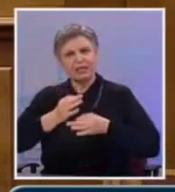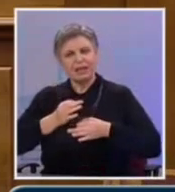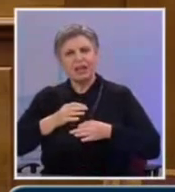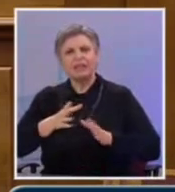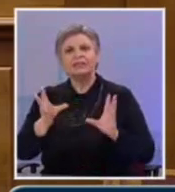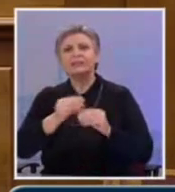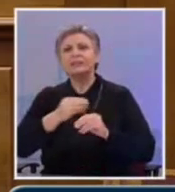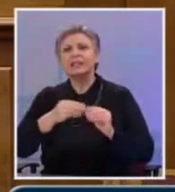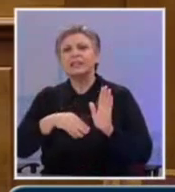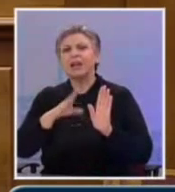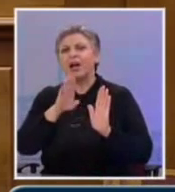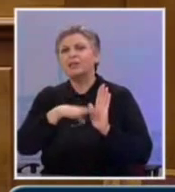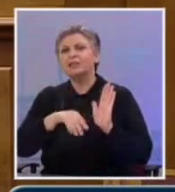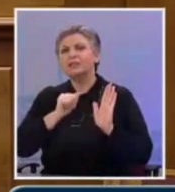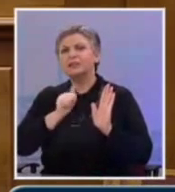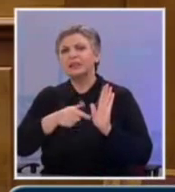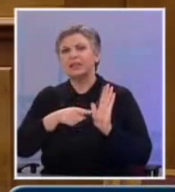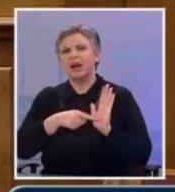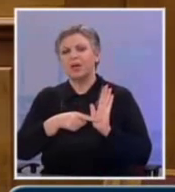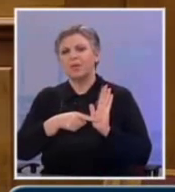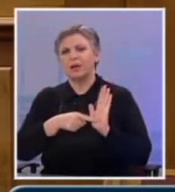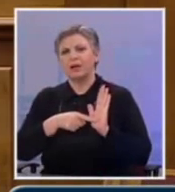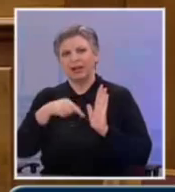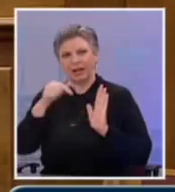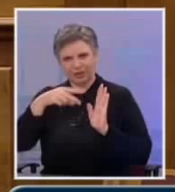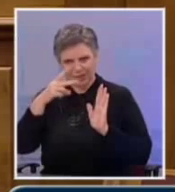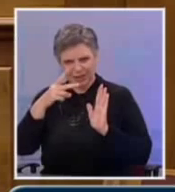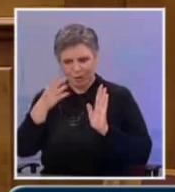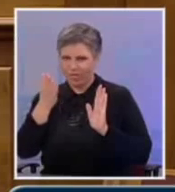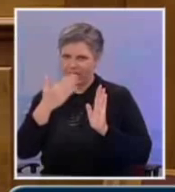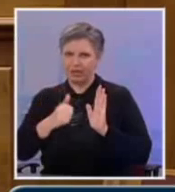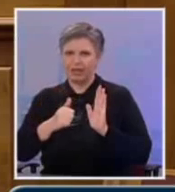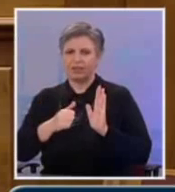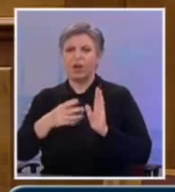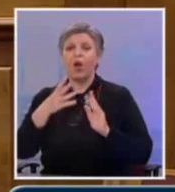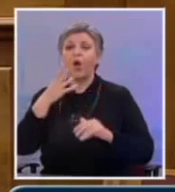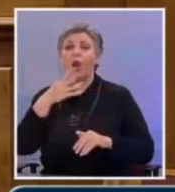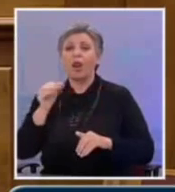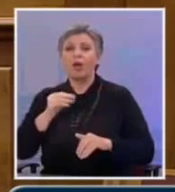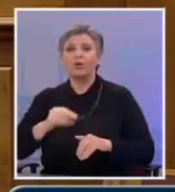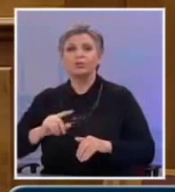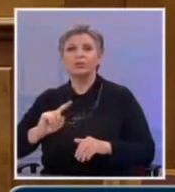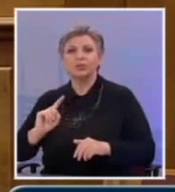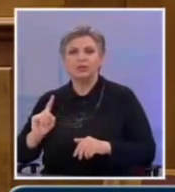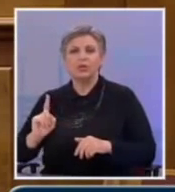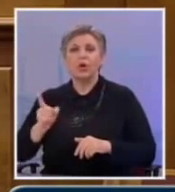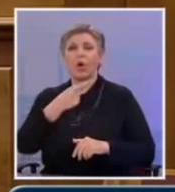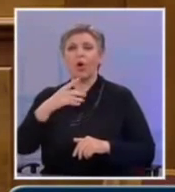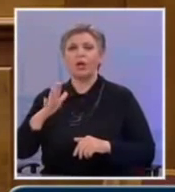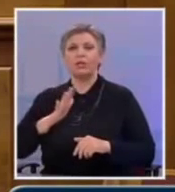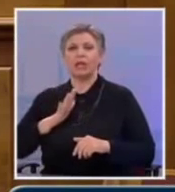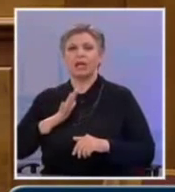που είναι η πρώτη κυβέρνηση από τη μεταπολίτευση και μετά που έχει καταγγελθεί από το σύνολο ακόμα και των